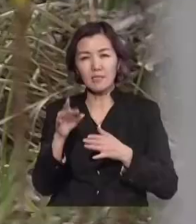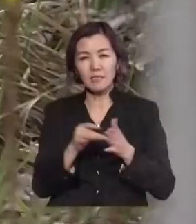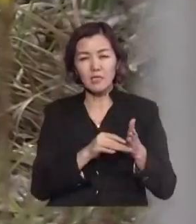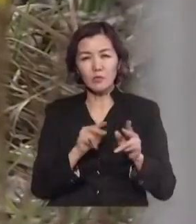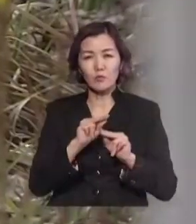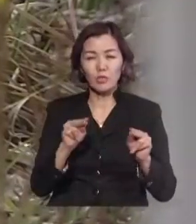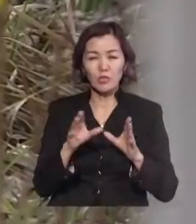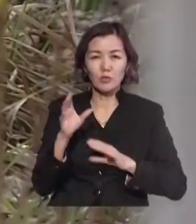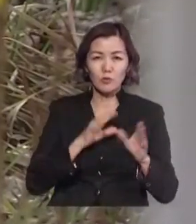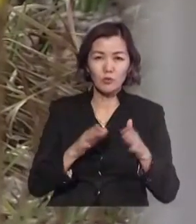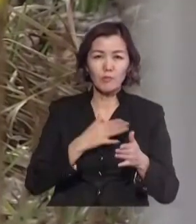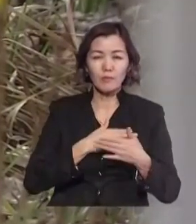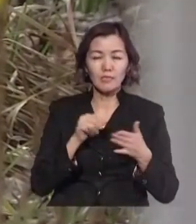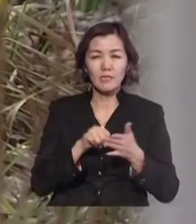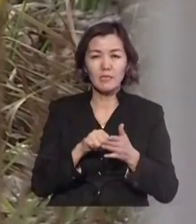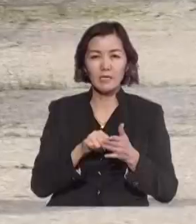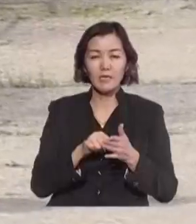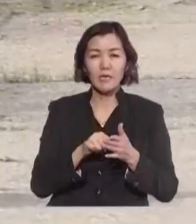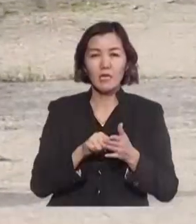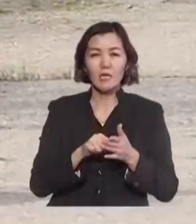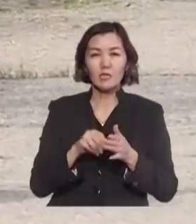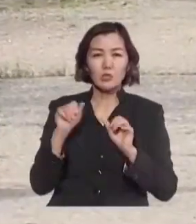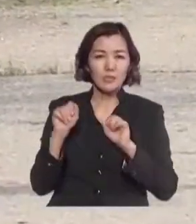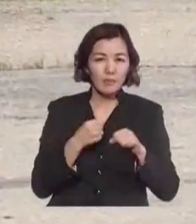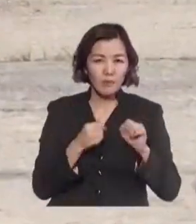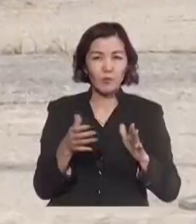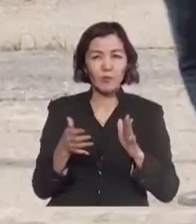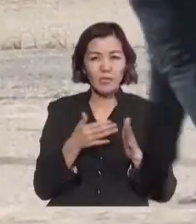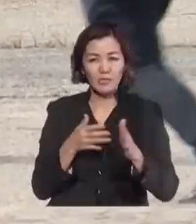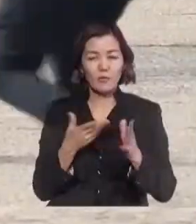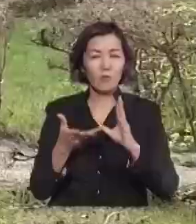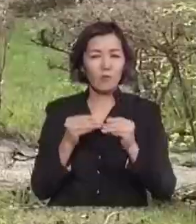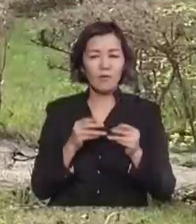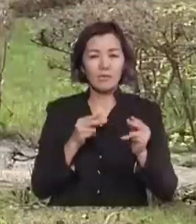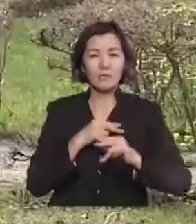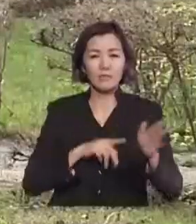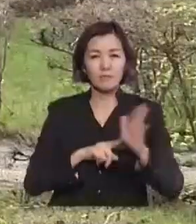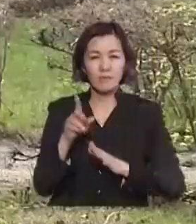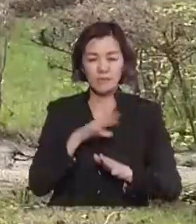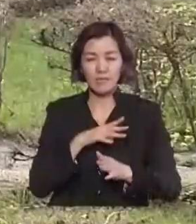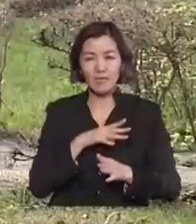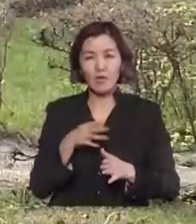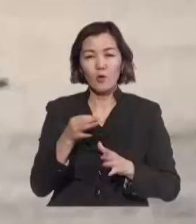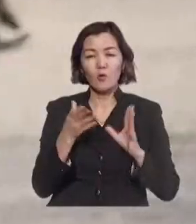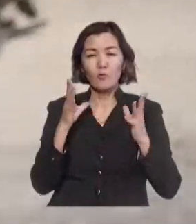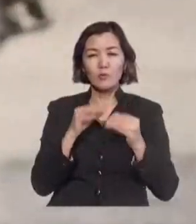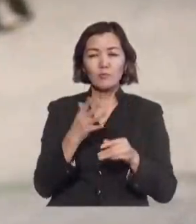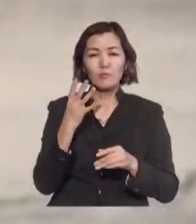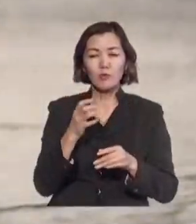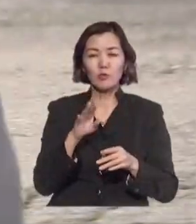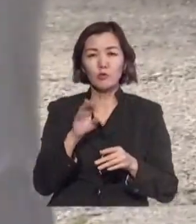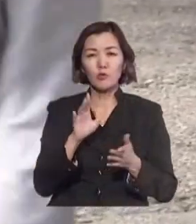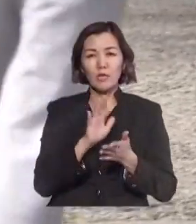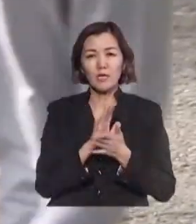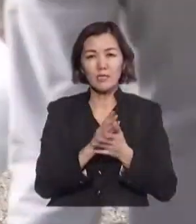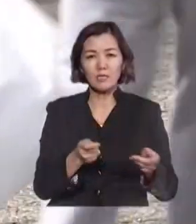мен студенттер, белсенді оқушылар тырма күрек сынды саймандарын сайлап іске кіріскен. Олар облыс бойынша 500 тонна